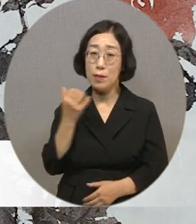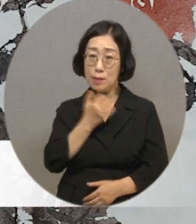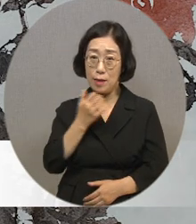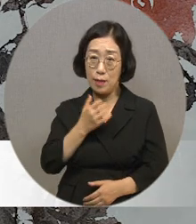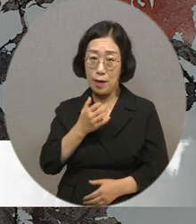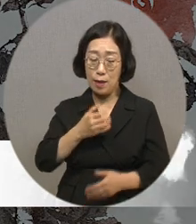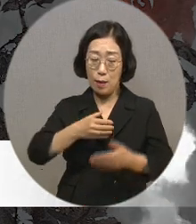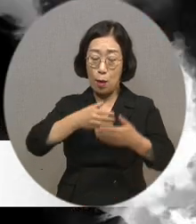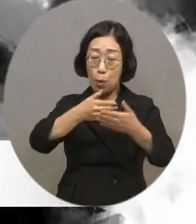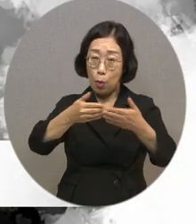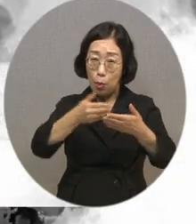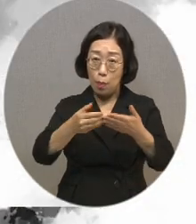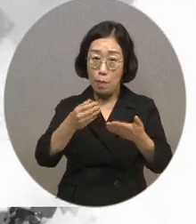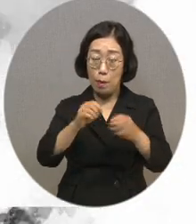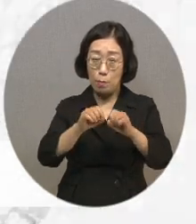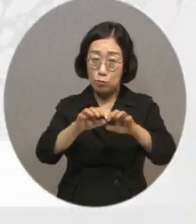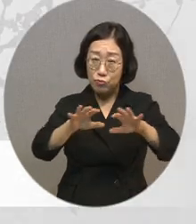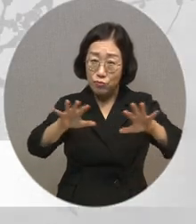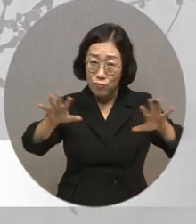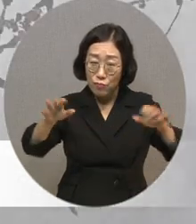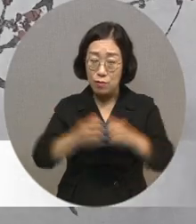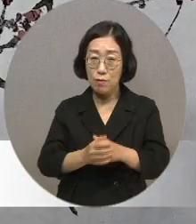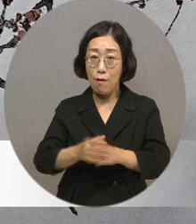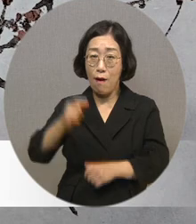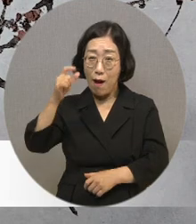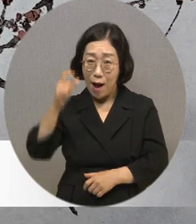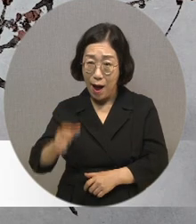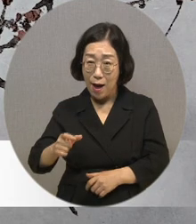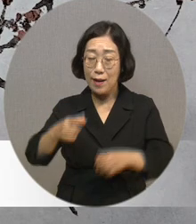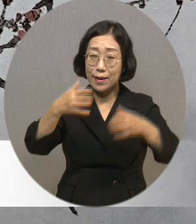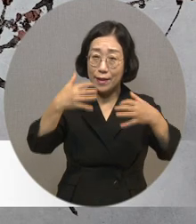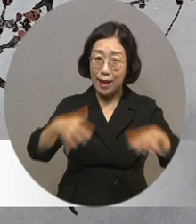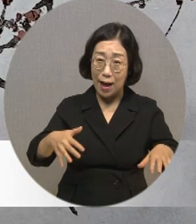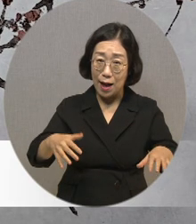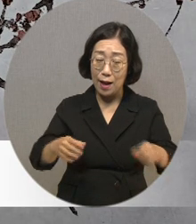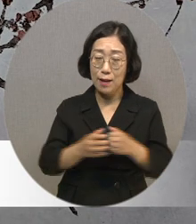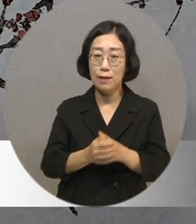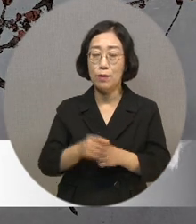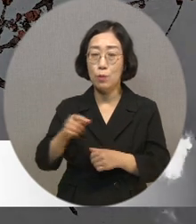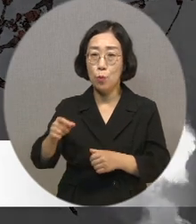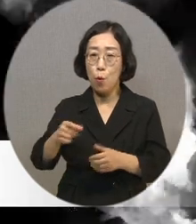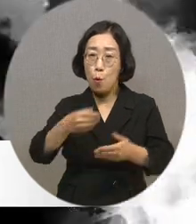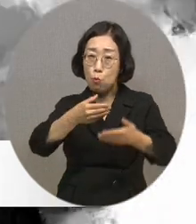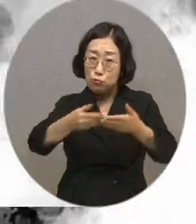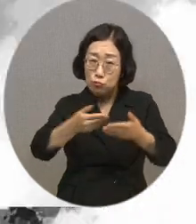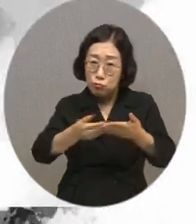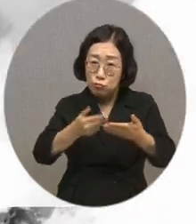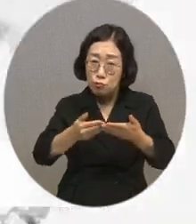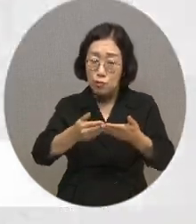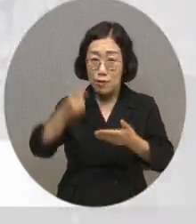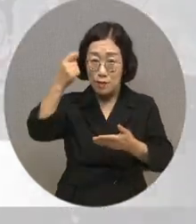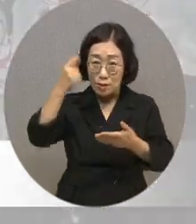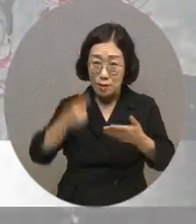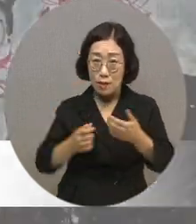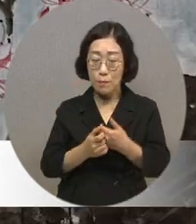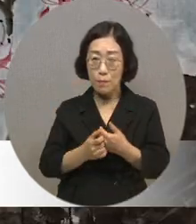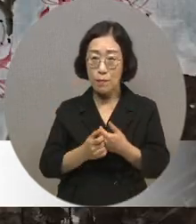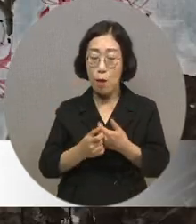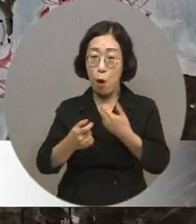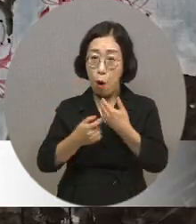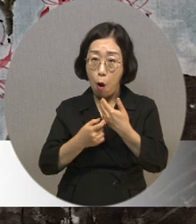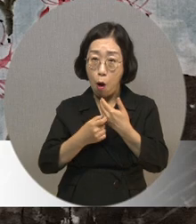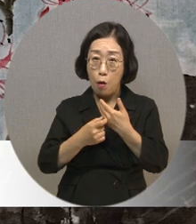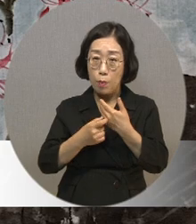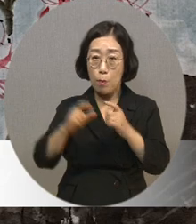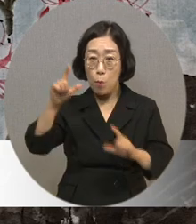스며드는 성질을 이용해 농담, 붓의 움직임, 여백의 멋 등으로 외형적인